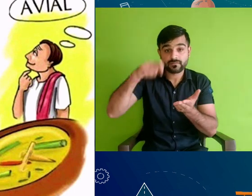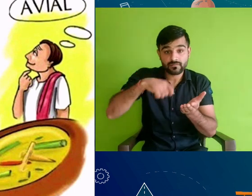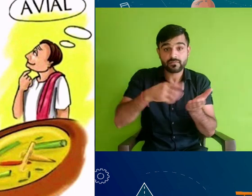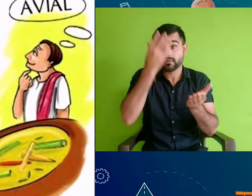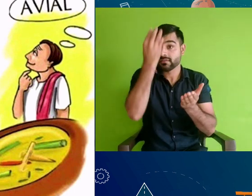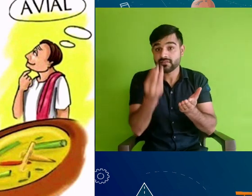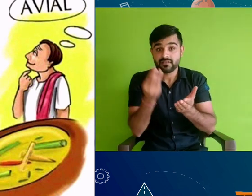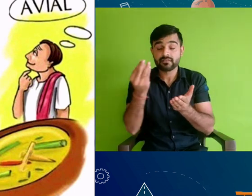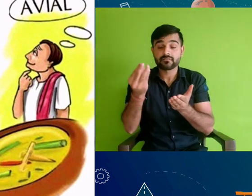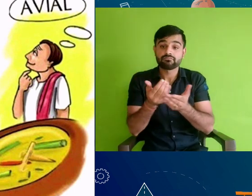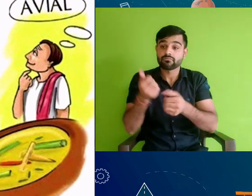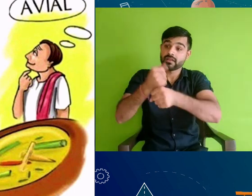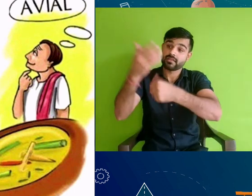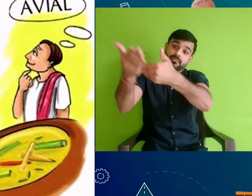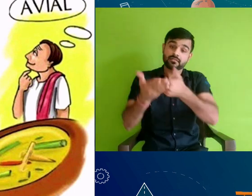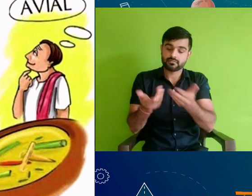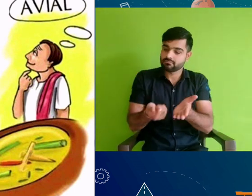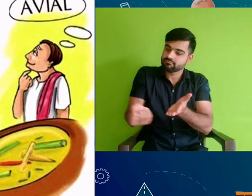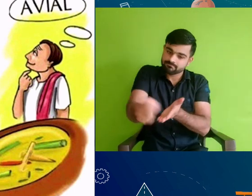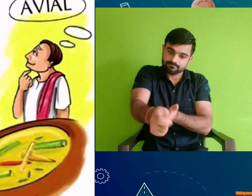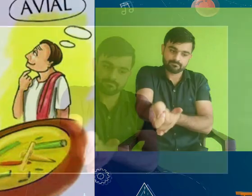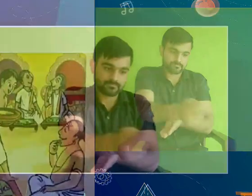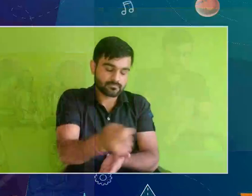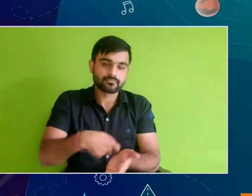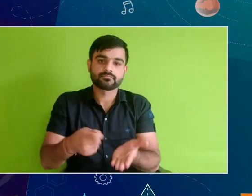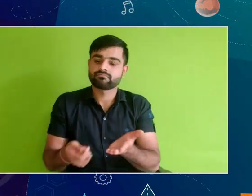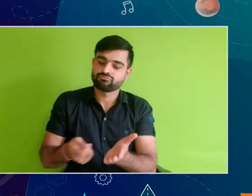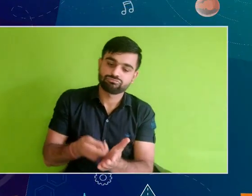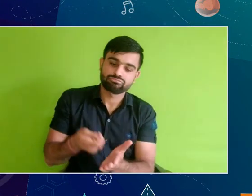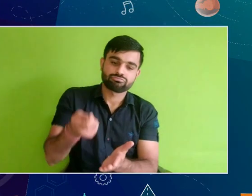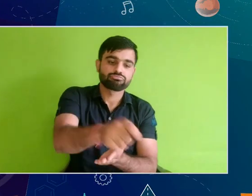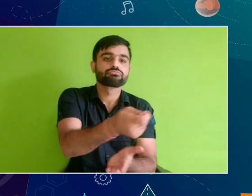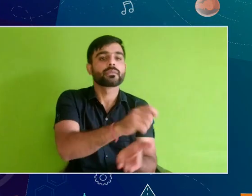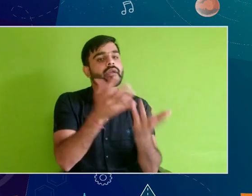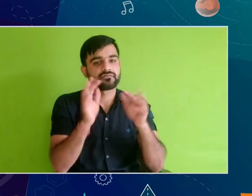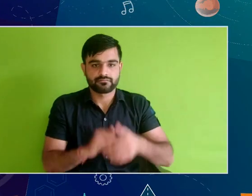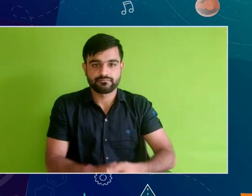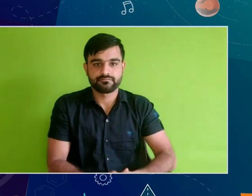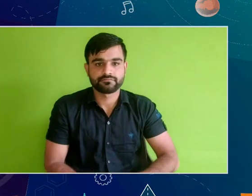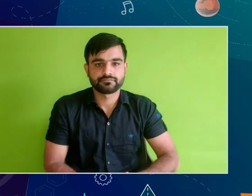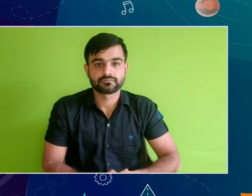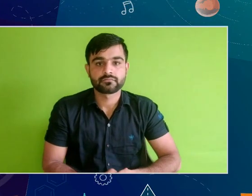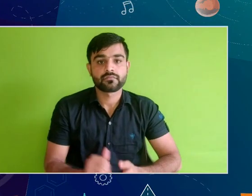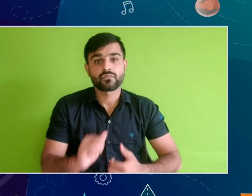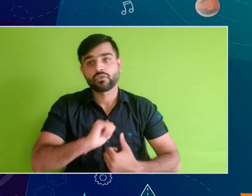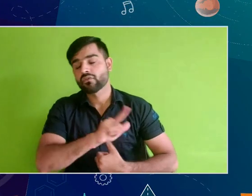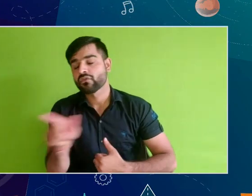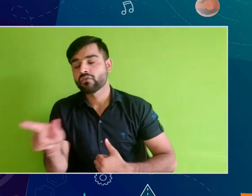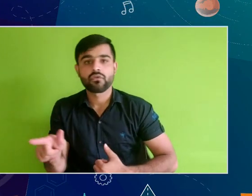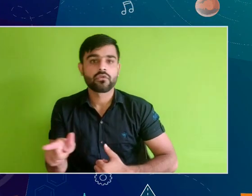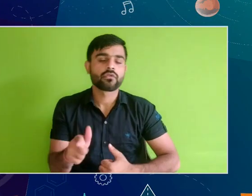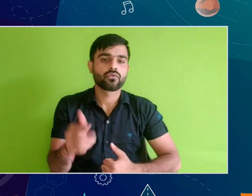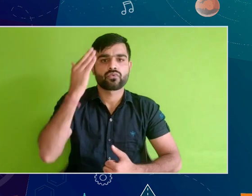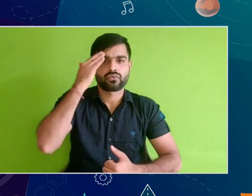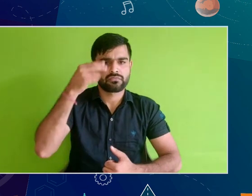गेस्ट को सर्व करी, उन्हें परोसी। everyone was eager to know the name of